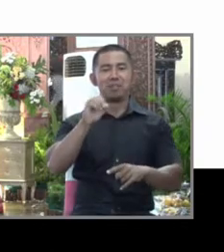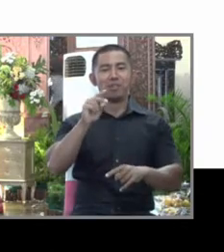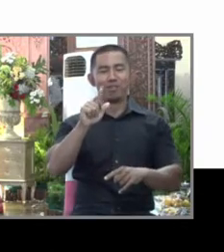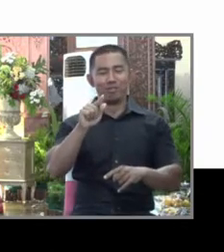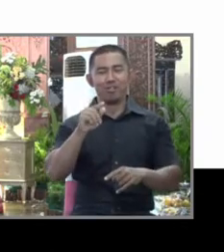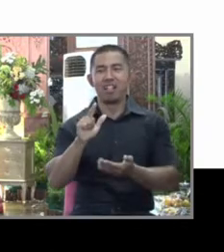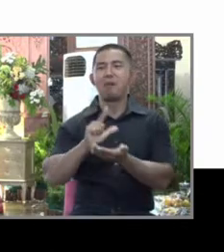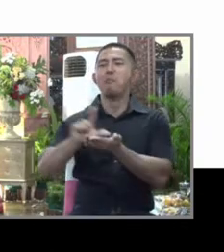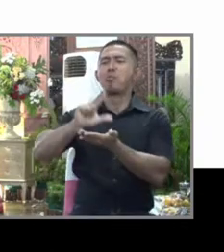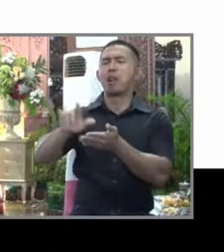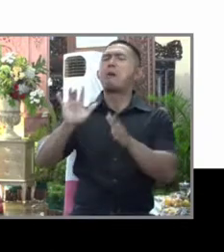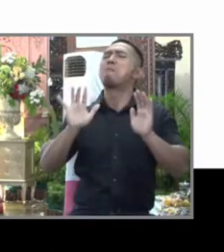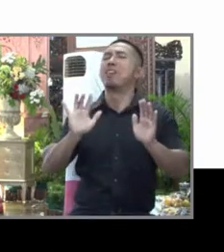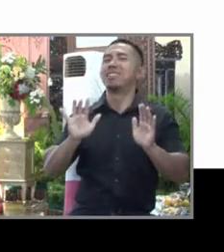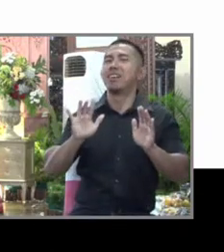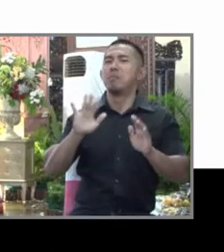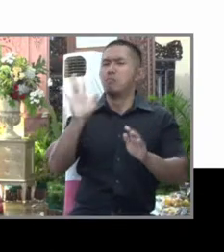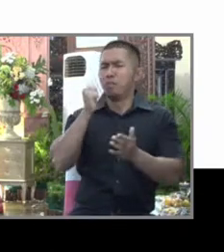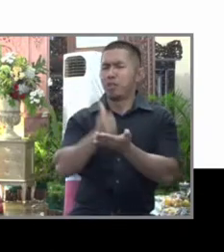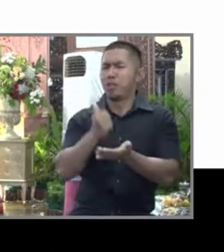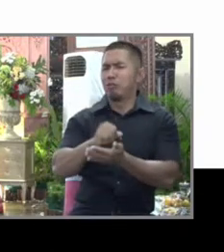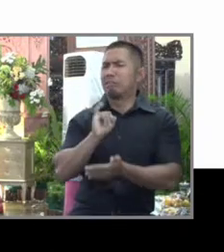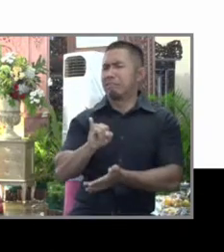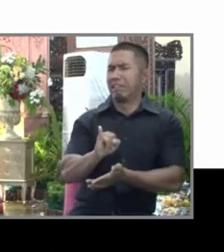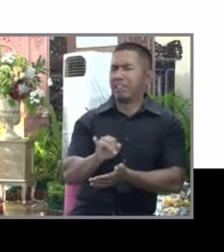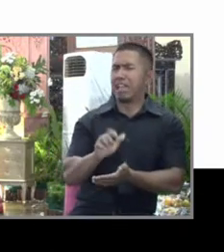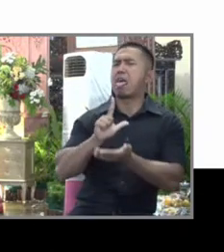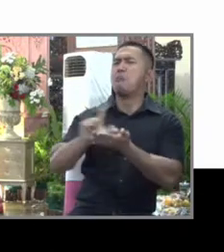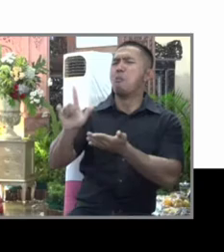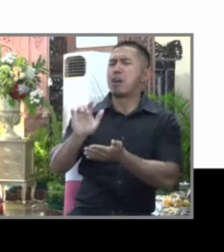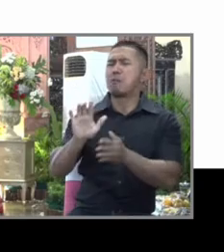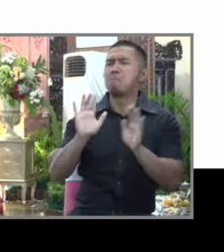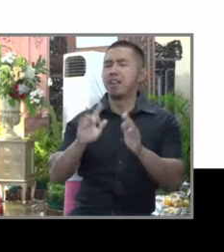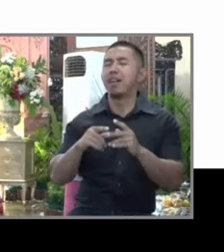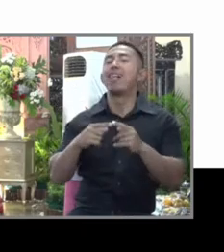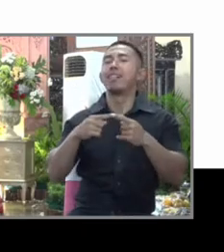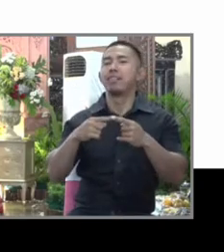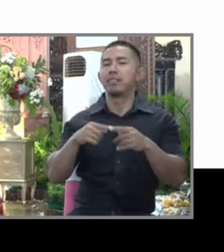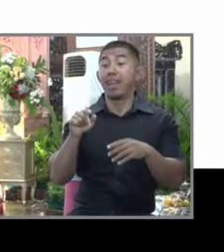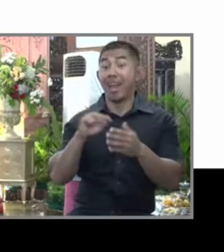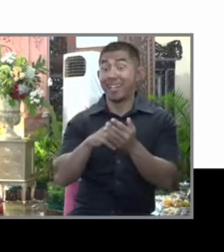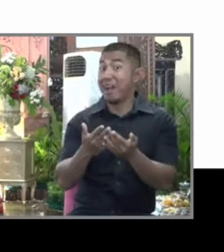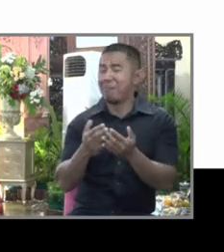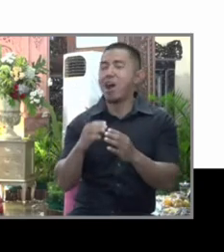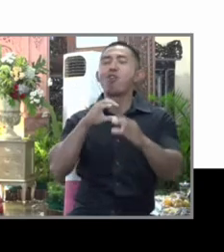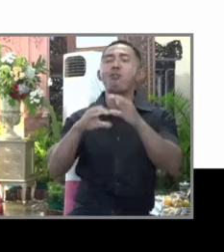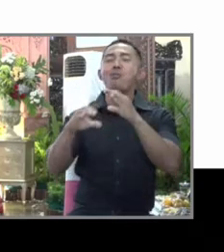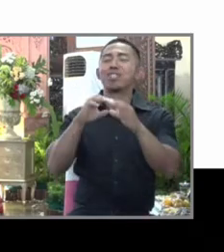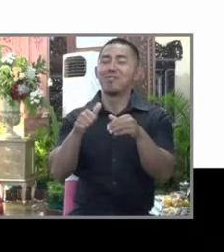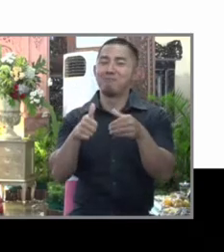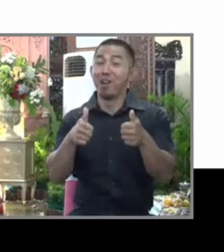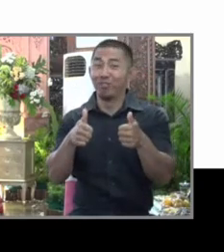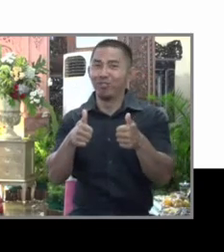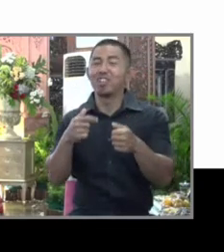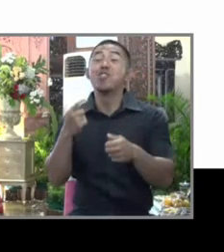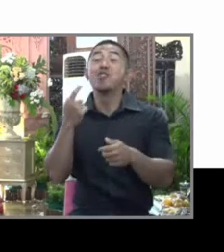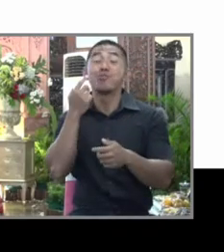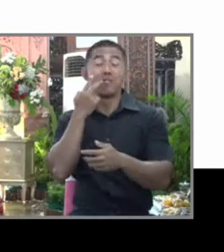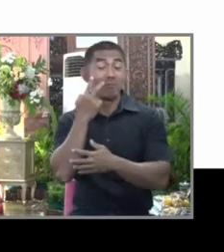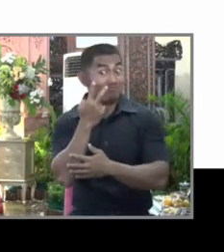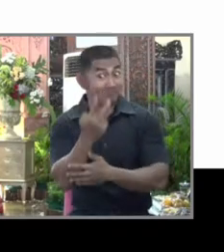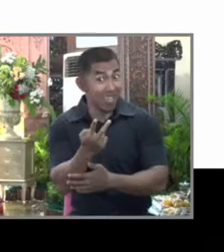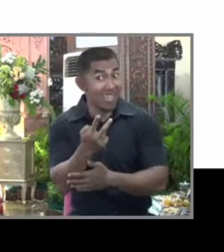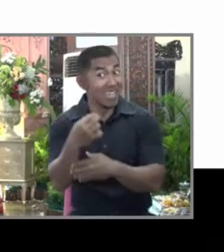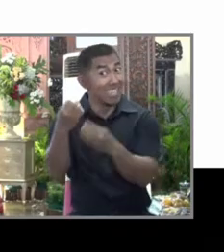aduan banyak itu belum tentu jelek loh. Itu karena komunikasi yang baik. Nanti dulu, nanti kita cek dijawab apa